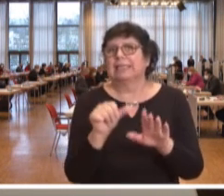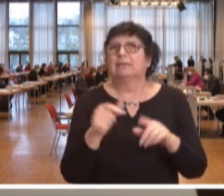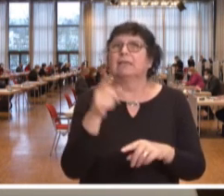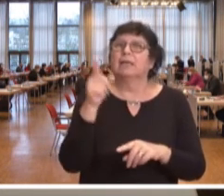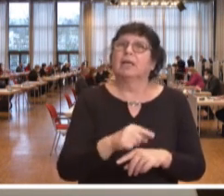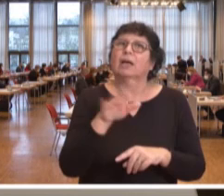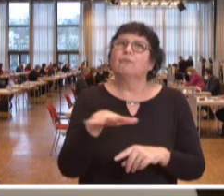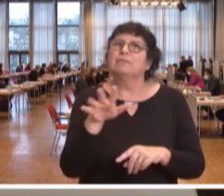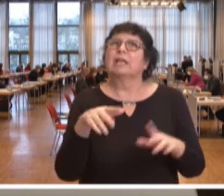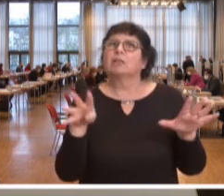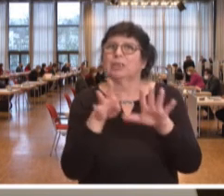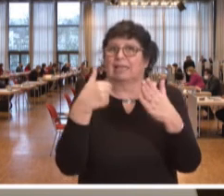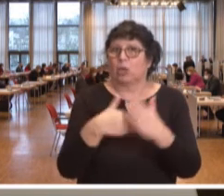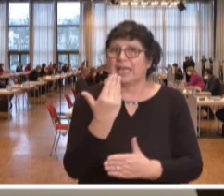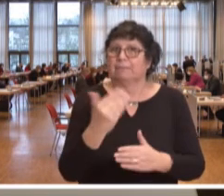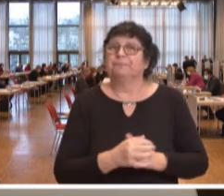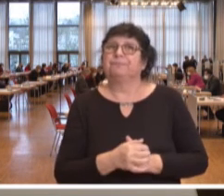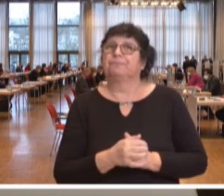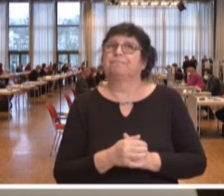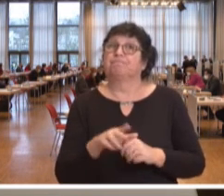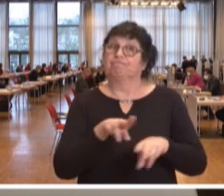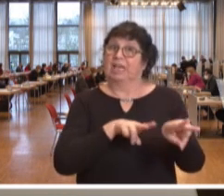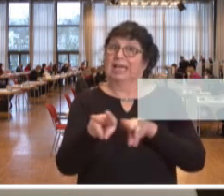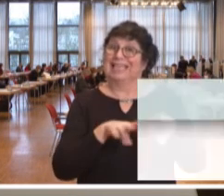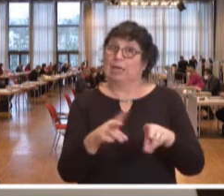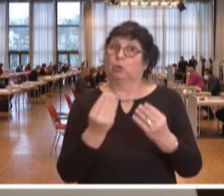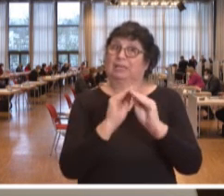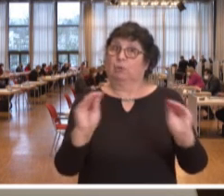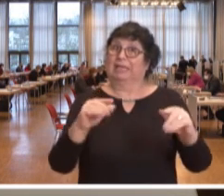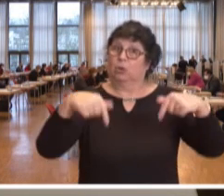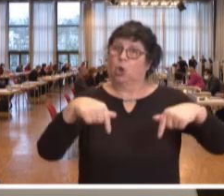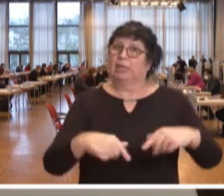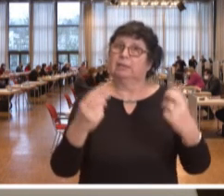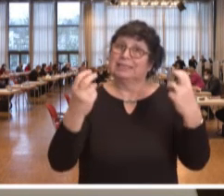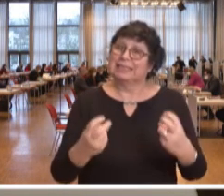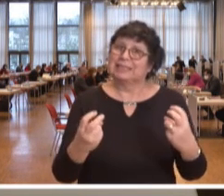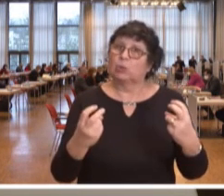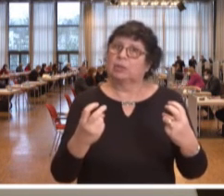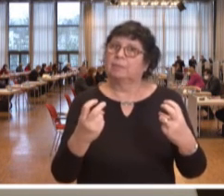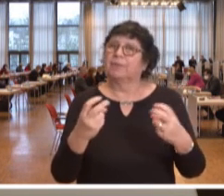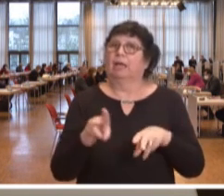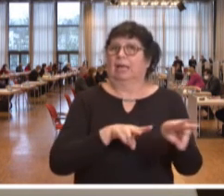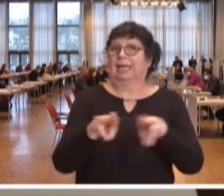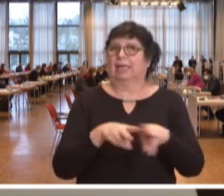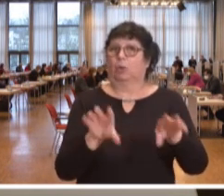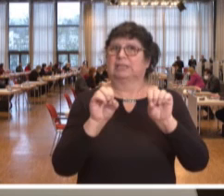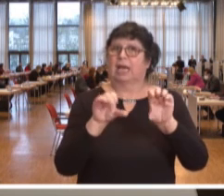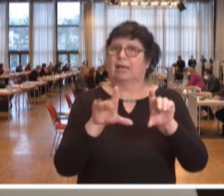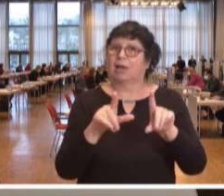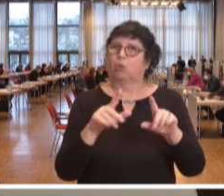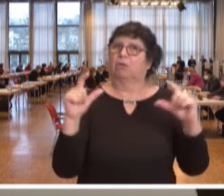16-19-16 neu. Die Landesregierung hat mitgeteilt, in der heutigen Sitzung eine Regierungserklärung zum